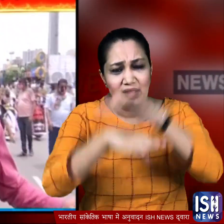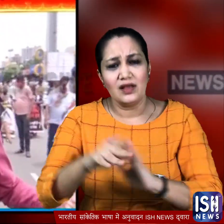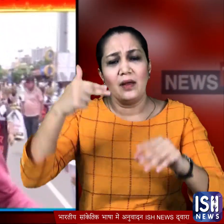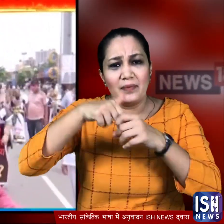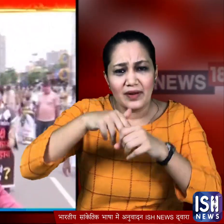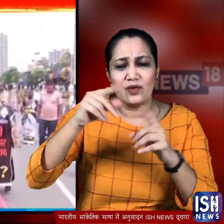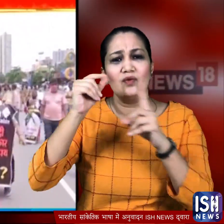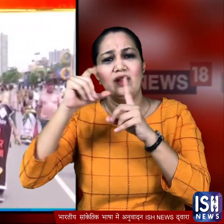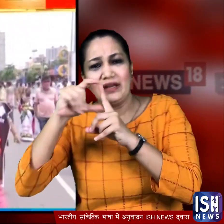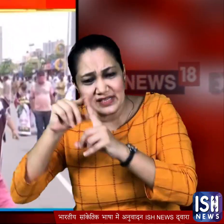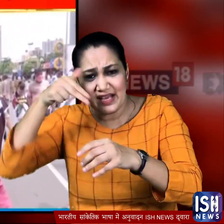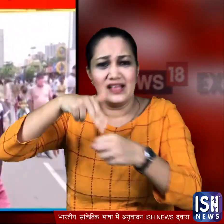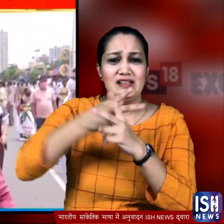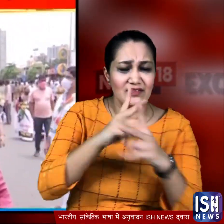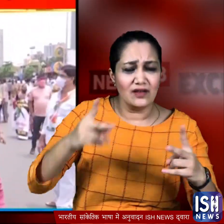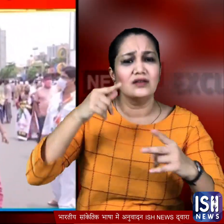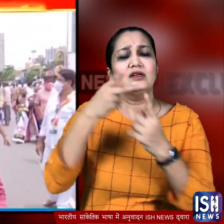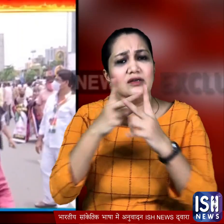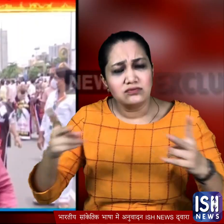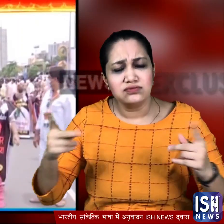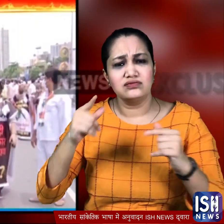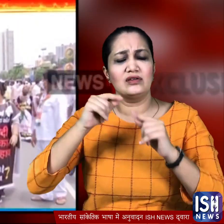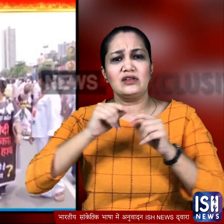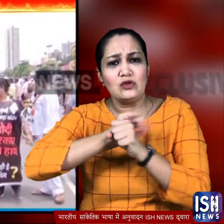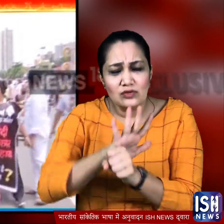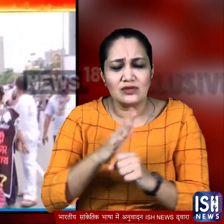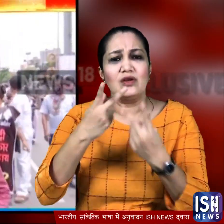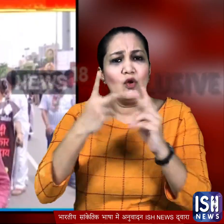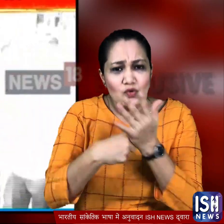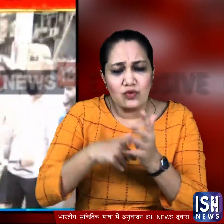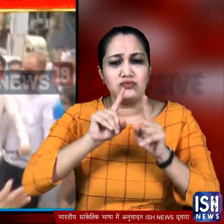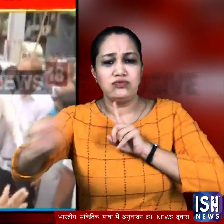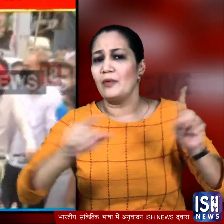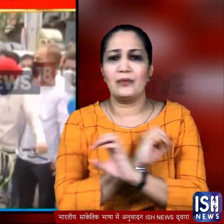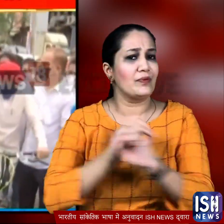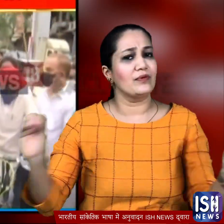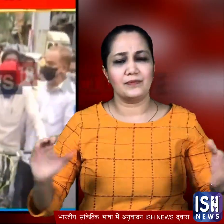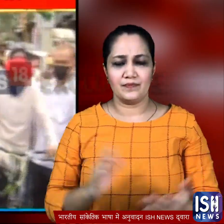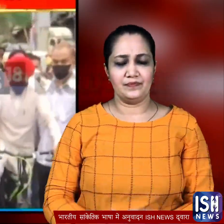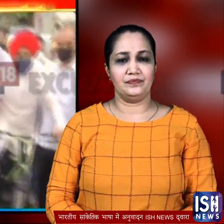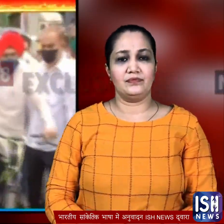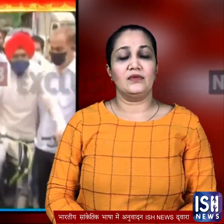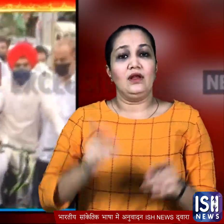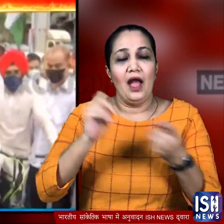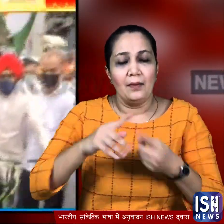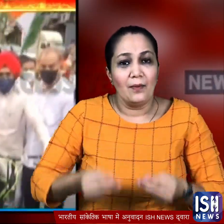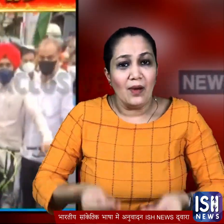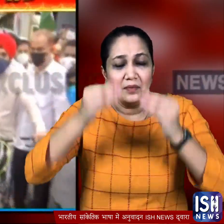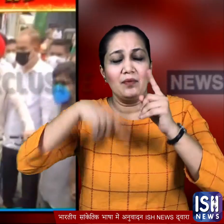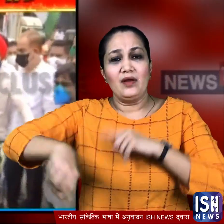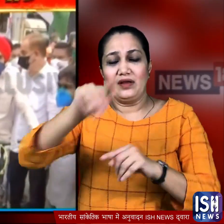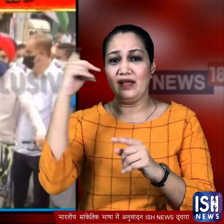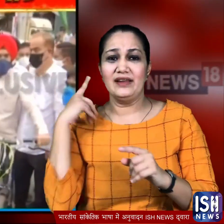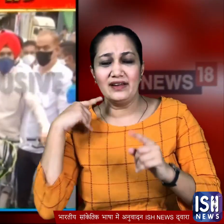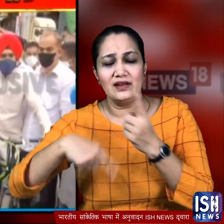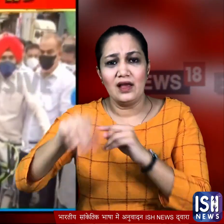को लेकर के जो मोर्चा निकाल रही है उसमें किसी भी तरीके की सोशल डिस्टेंसिंग दिखाई नहीं पड़ रही है। हद तो तब हो गई जब प्रदर्शन की अगुवाई कर रहे पार्टी